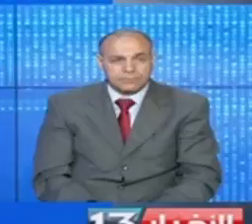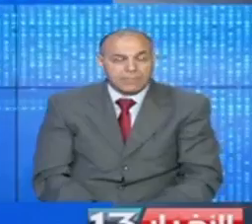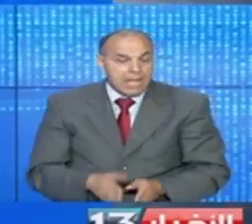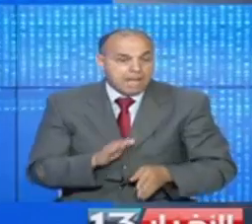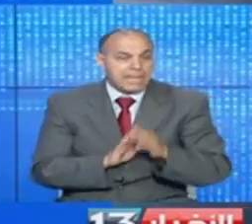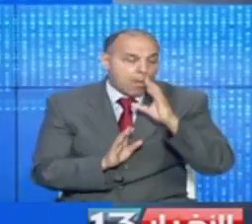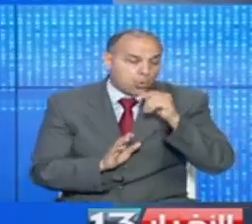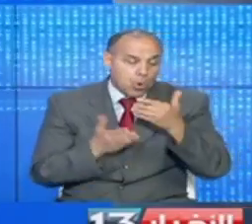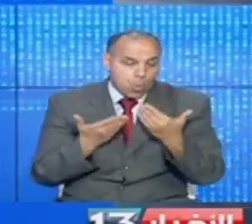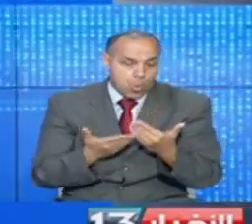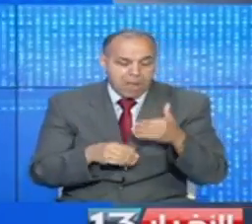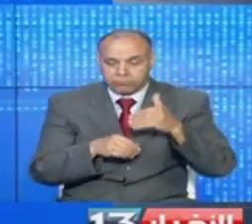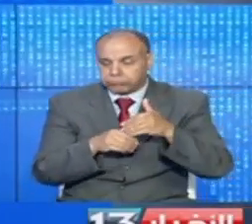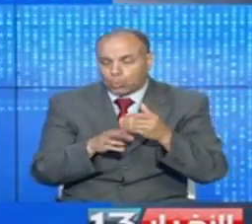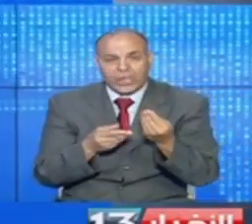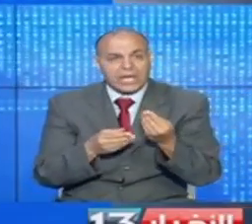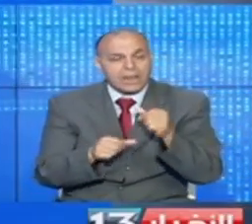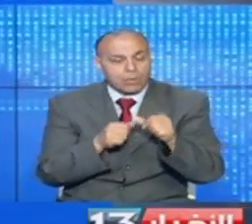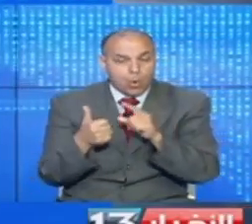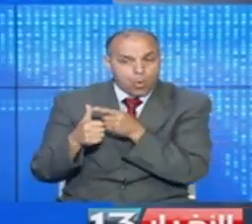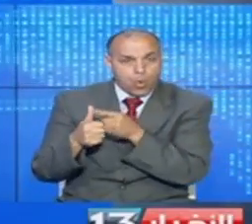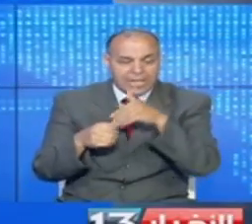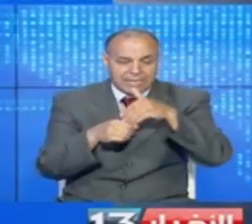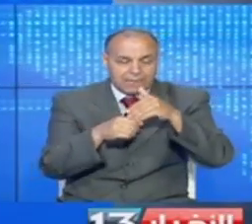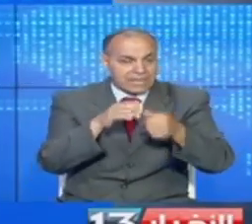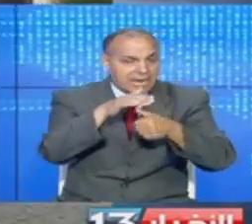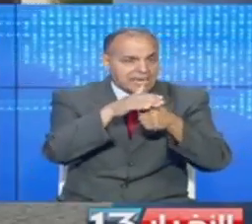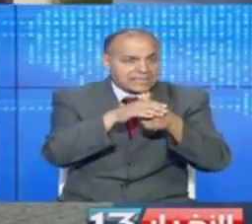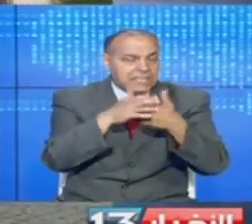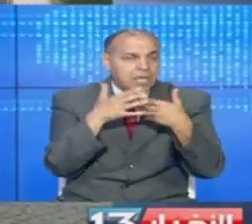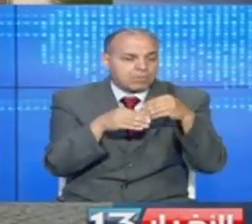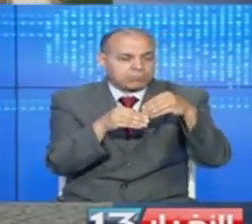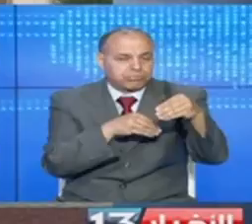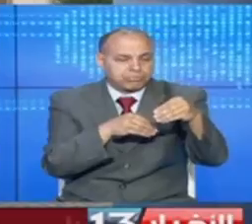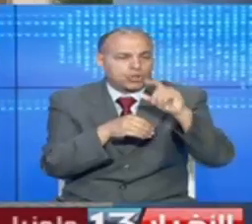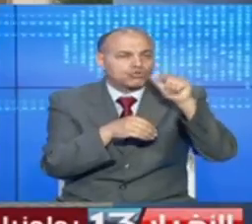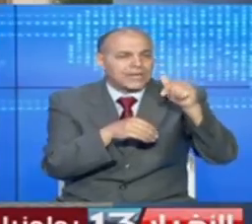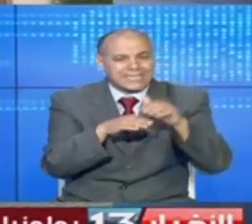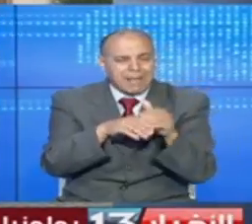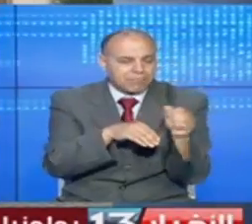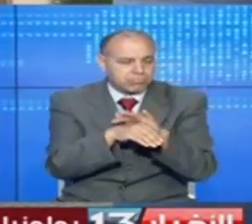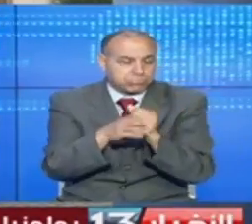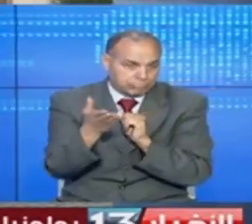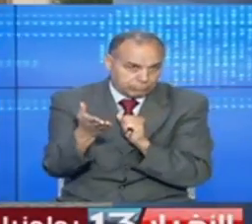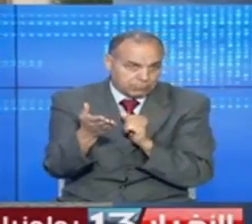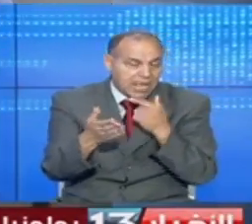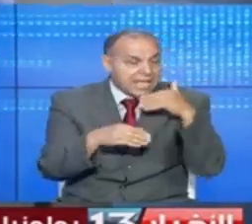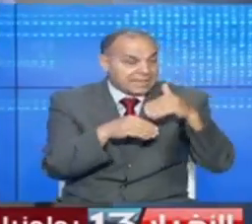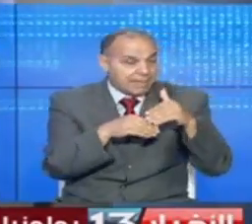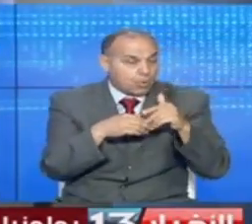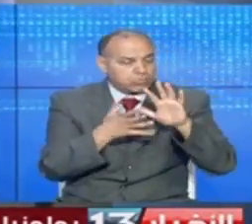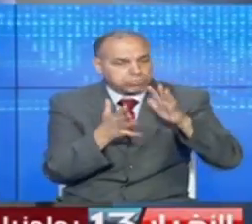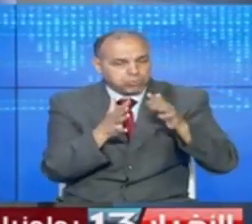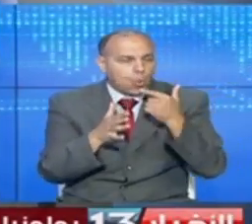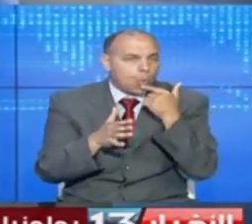بدأ البولونيون اليوم الإدلاء بأصواتهم في الدورة الأولى من انتخابات رئاسية تم تأجيلها نحو شهر بسبب فيروس كورونا، انتخابات يتوقع